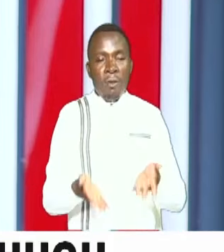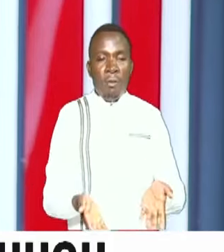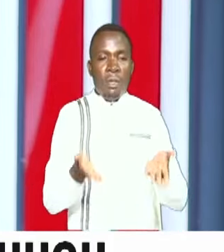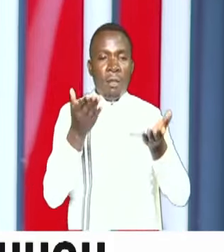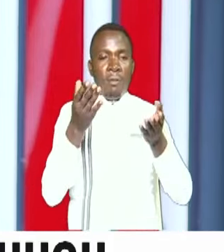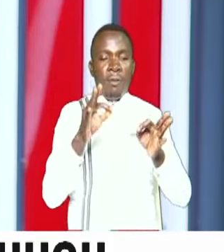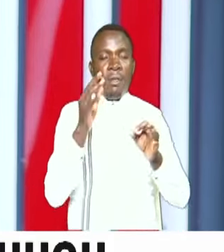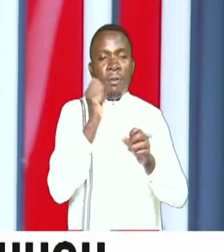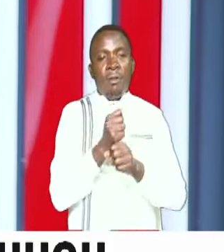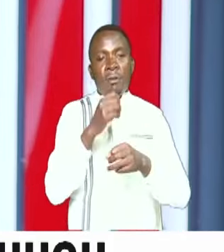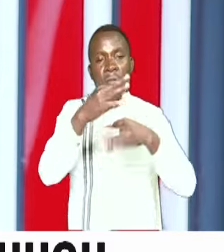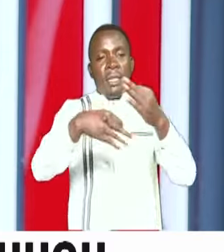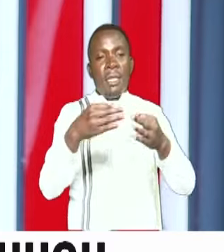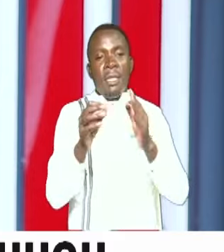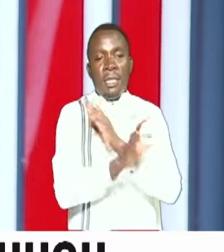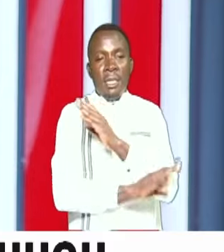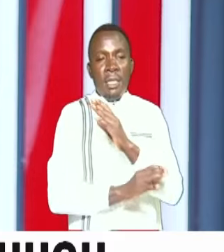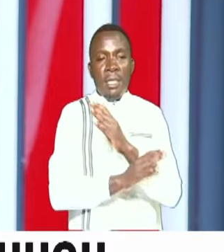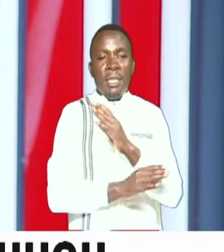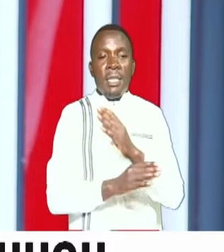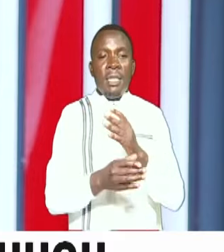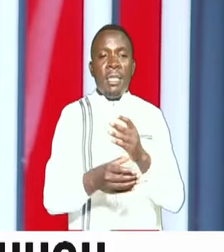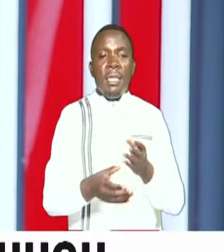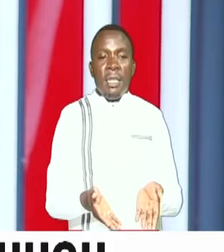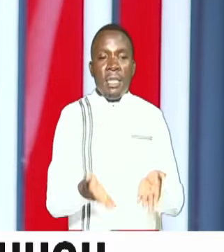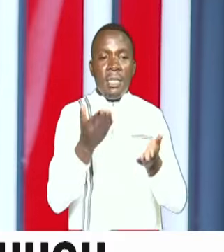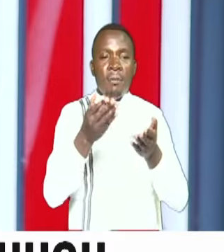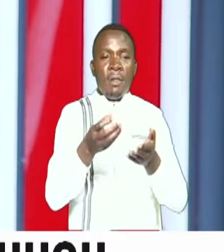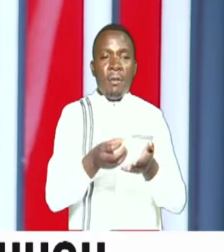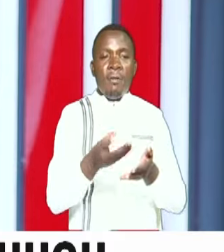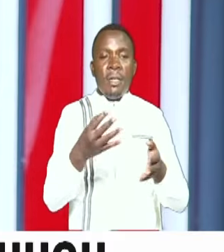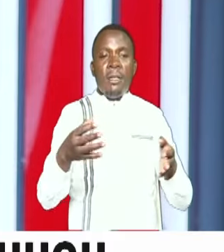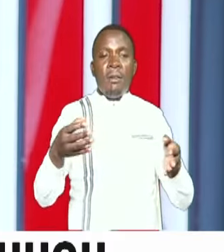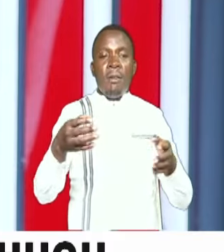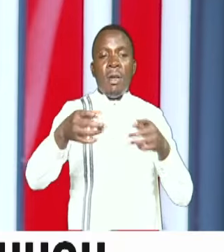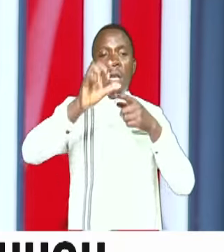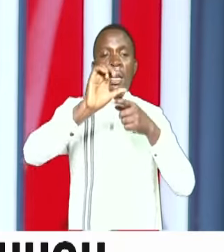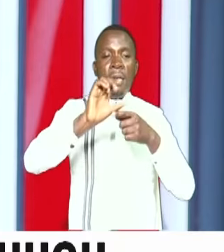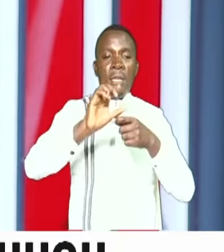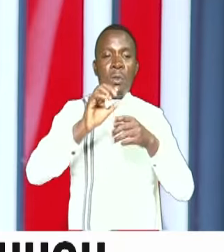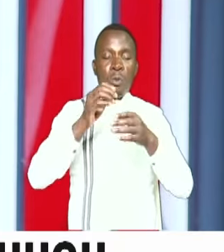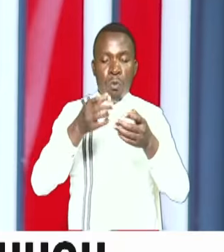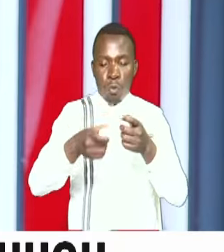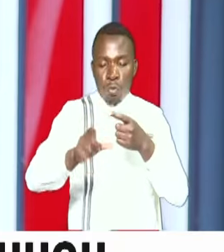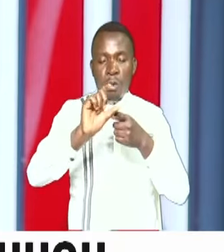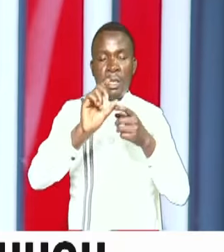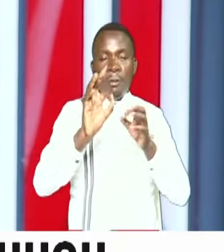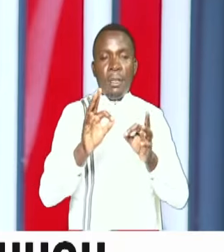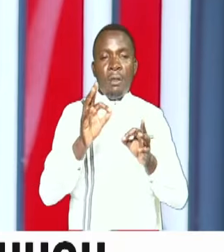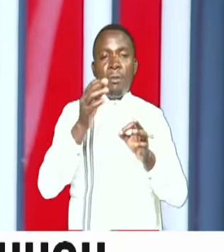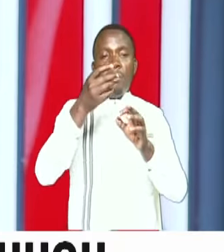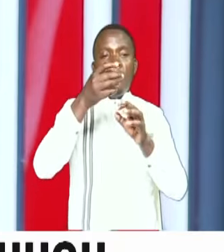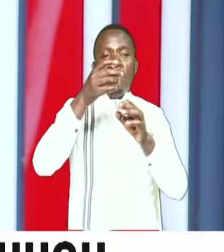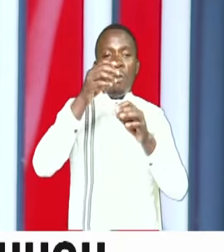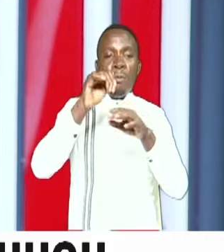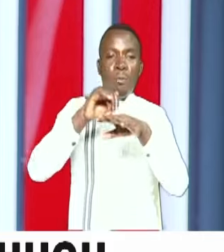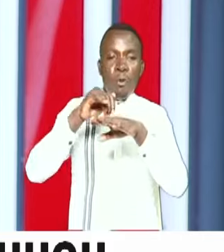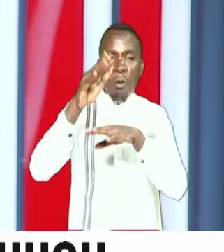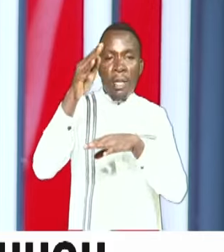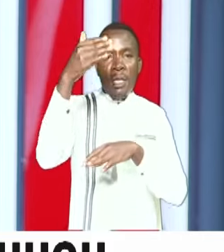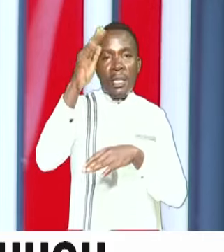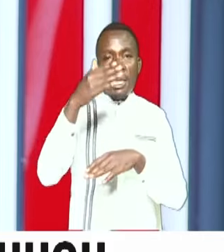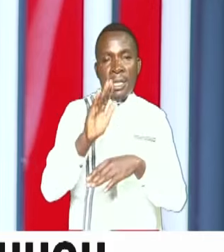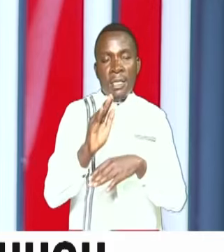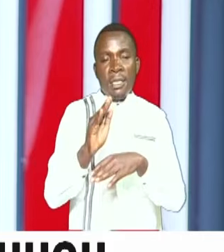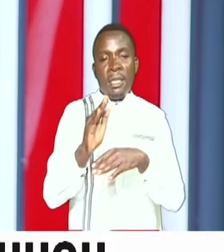z'igihugu zikazamura icyo bita value addition ndetse twongera ibyoherezwa mu mahanga kandi nk'uko nabigarutseho